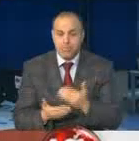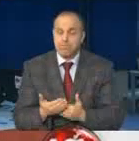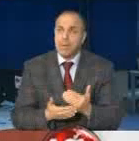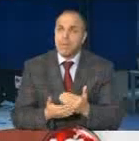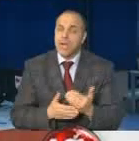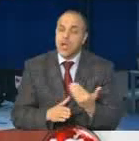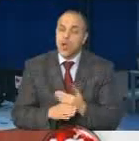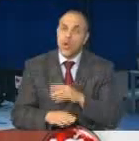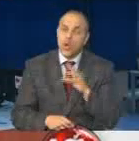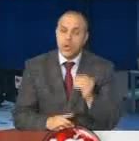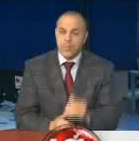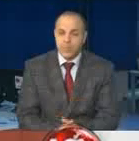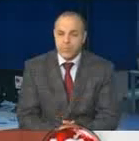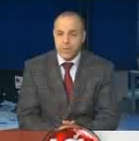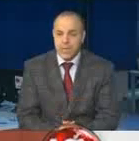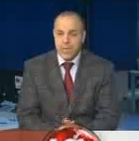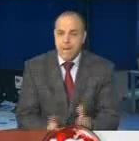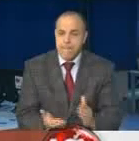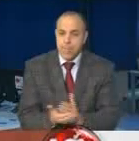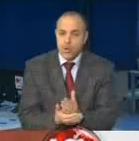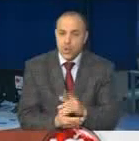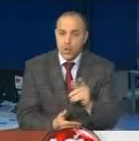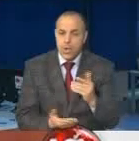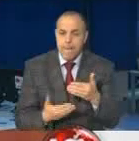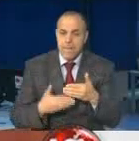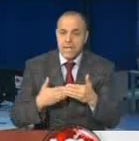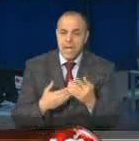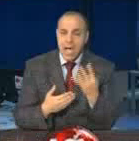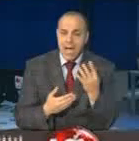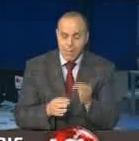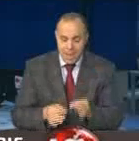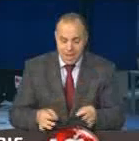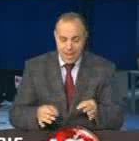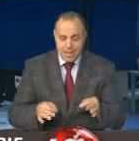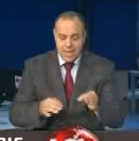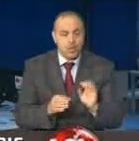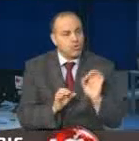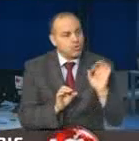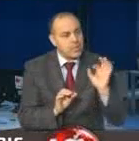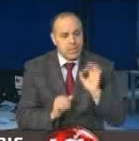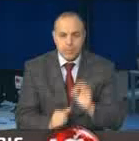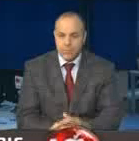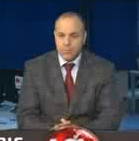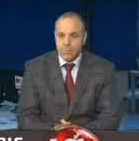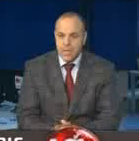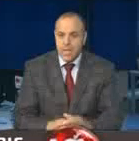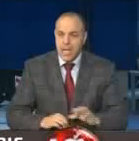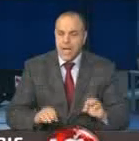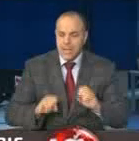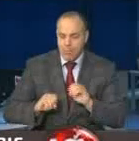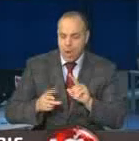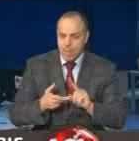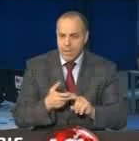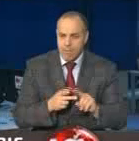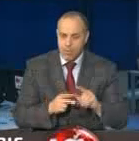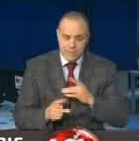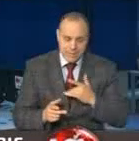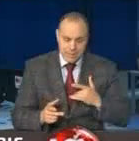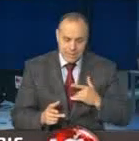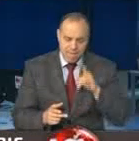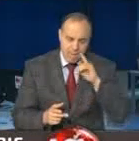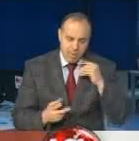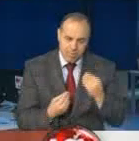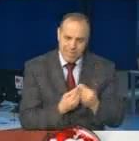بناء المدرسة. يتمثل المشروع في بناء 4 قاعات جديدة، قاعة معلمين، مجموعات صحية